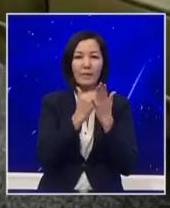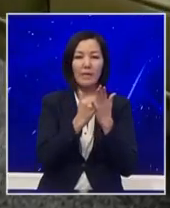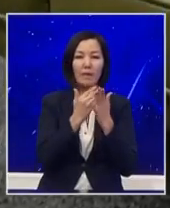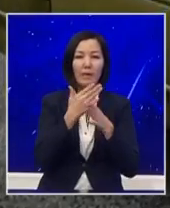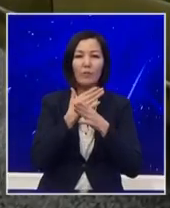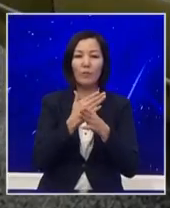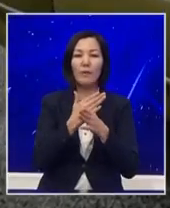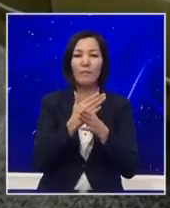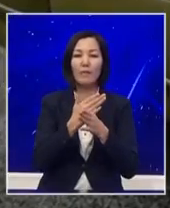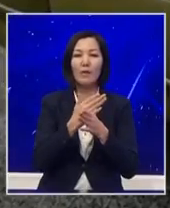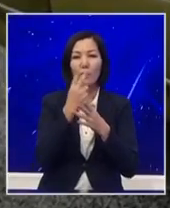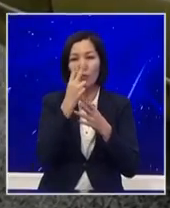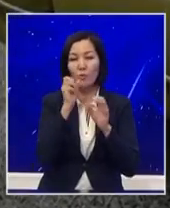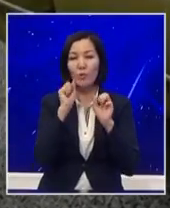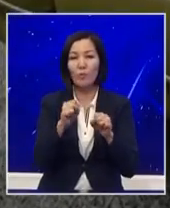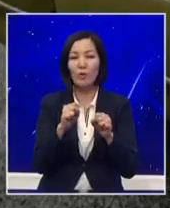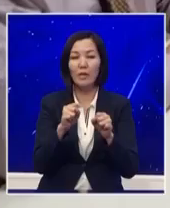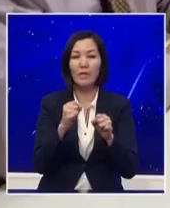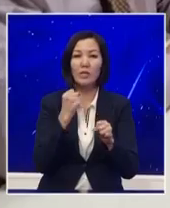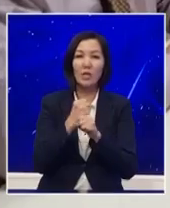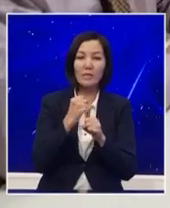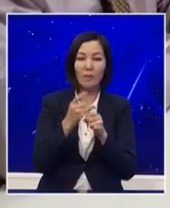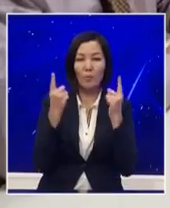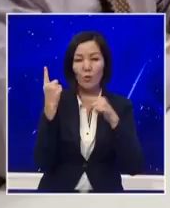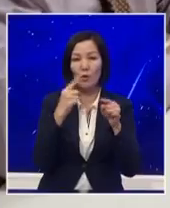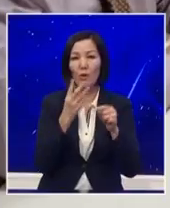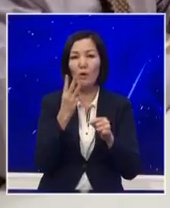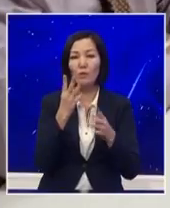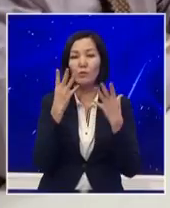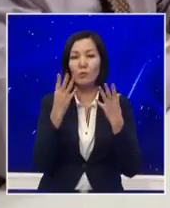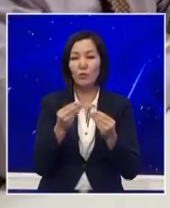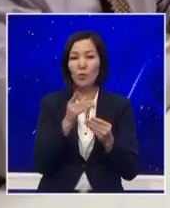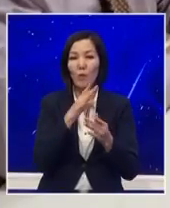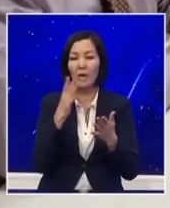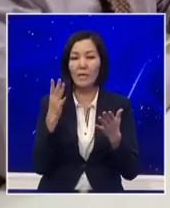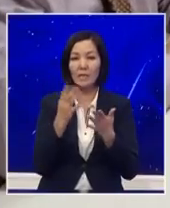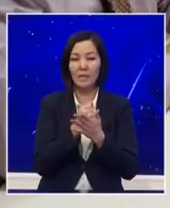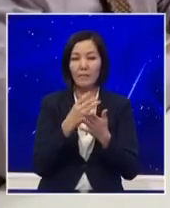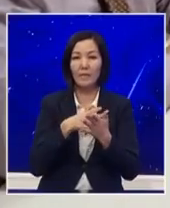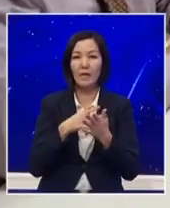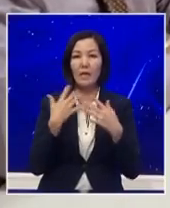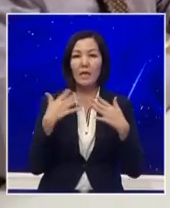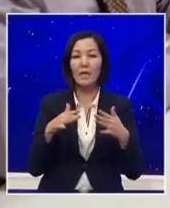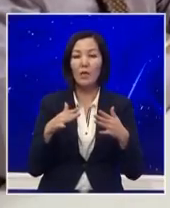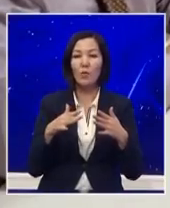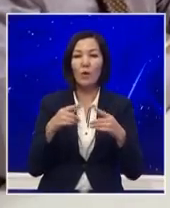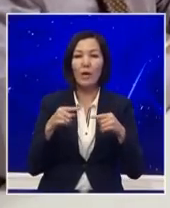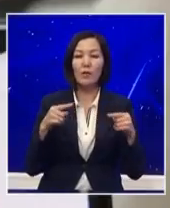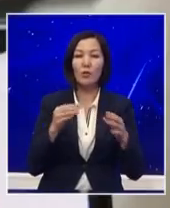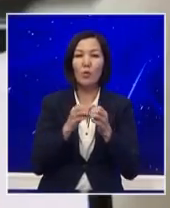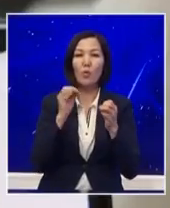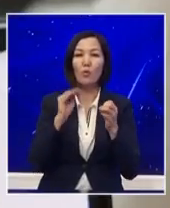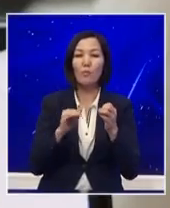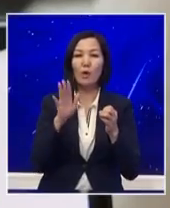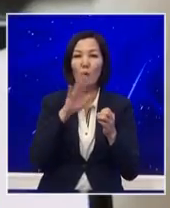көмегімен белгілі болады. Мұндай аппаратты жасап шығару үшін мамандар 3 жыл уақытын өткізген. Бұл уақытта 50 әртүрлі ит түрінің 10 мыңнан астам